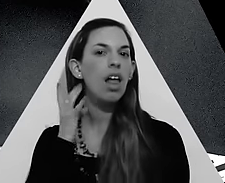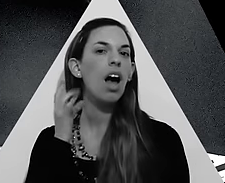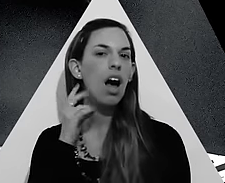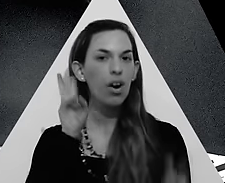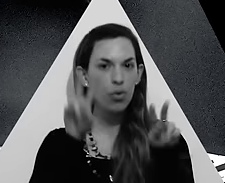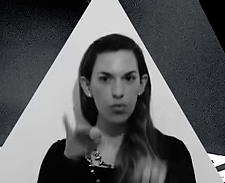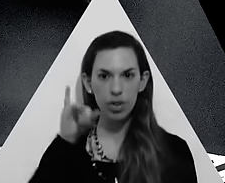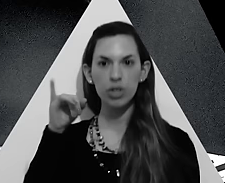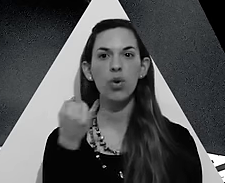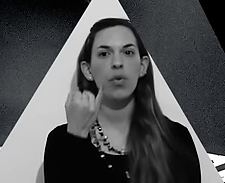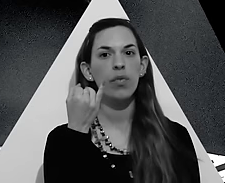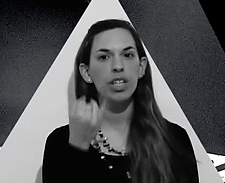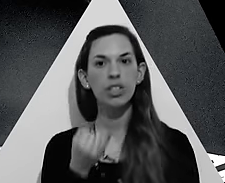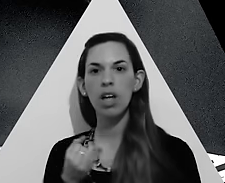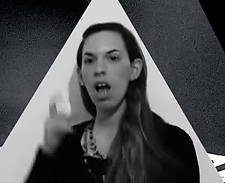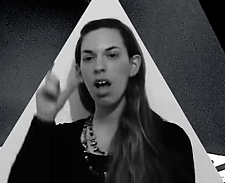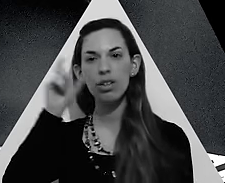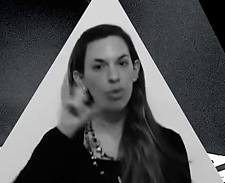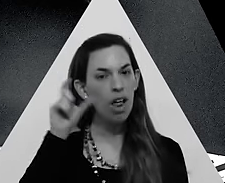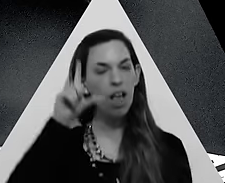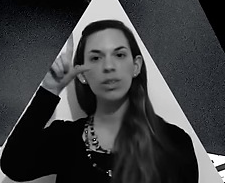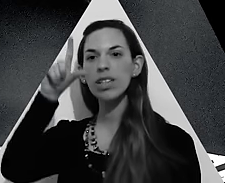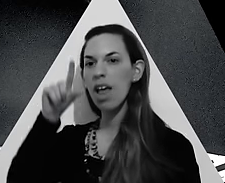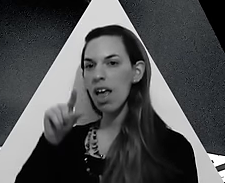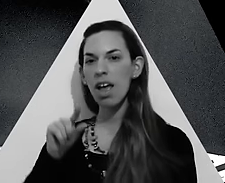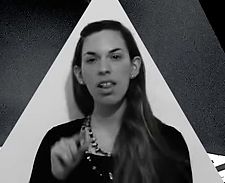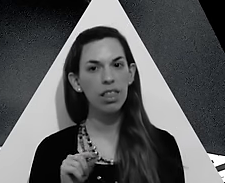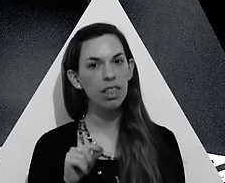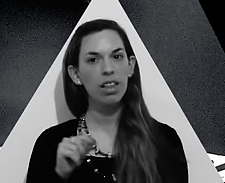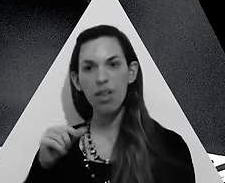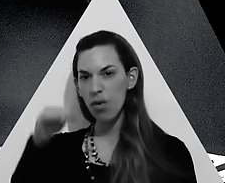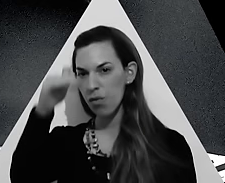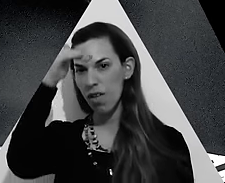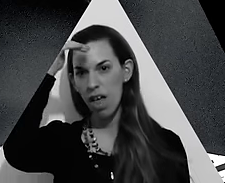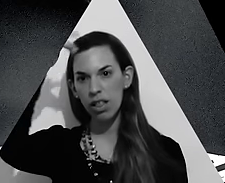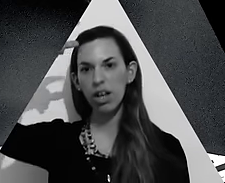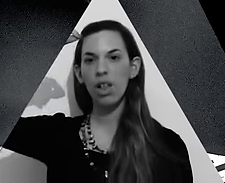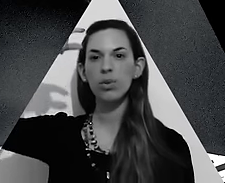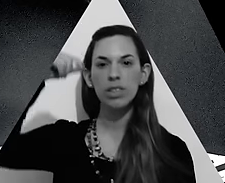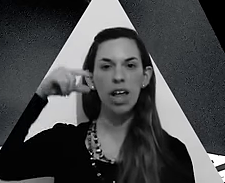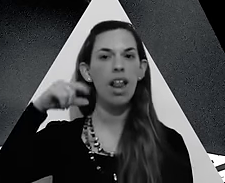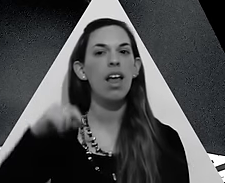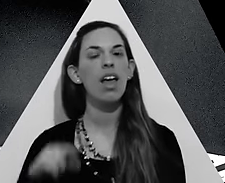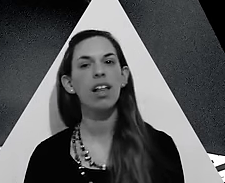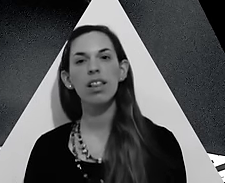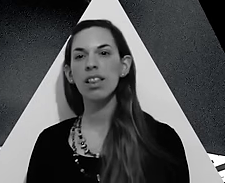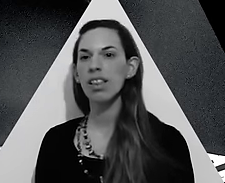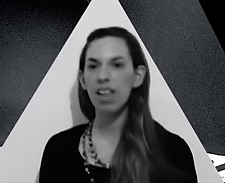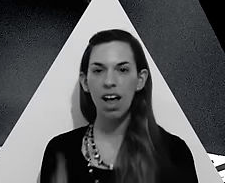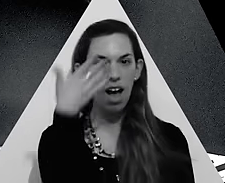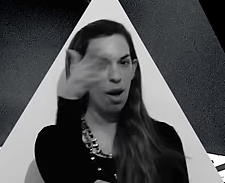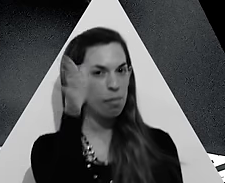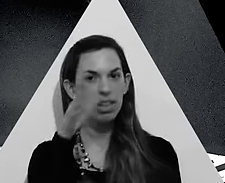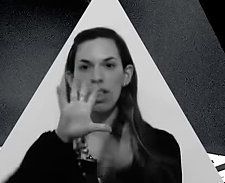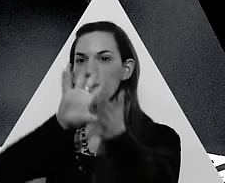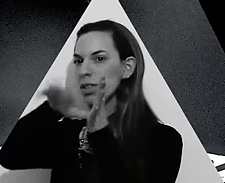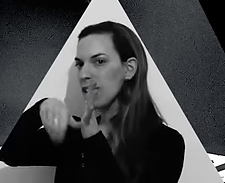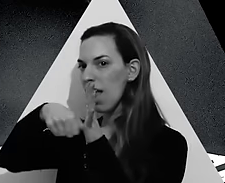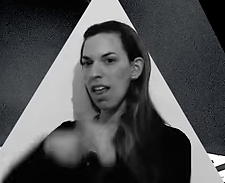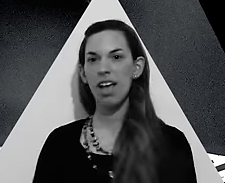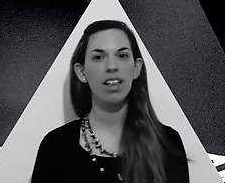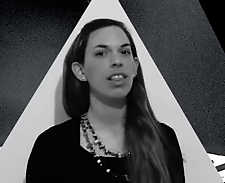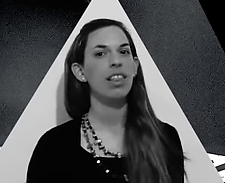קשה אין ערק ויש יורש הסוללה עוזלת קשה והתקרה נוזלת קשה